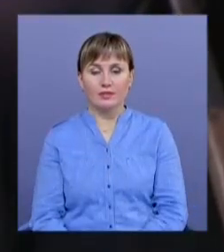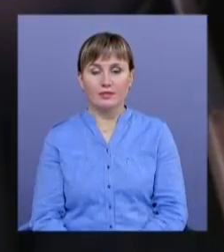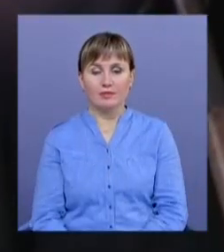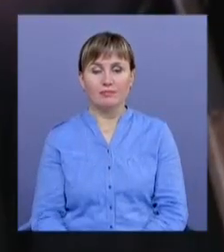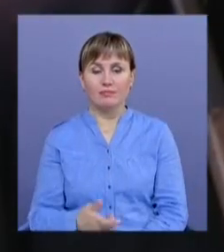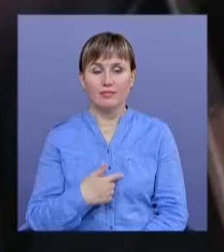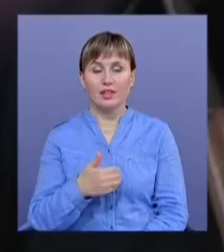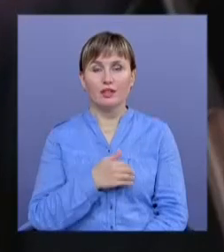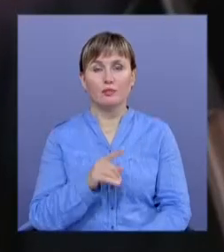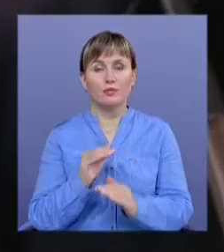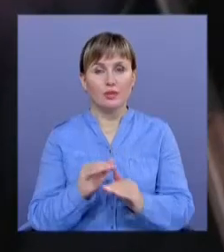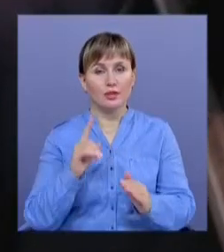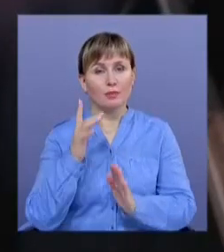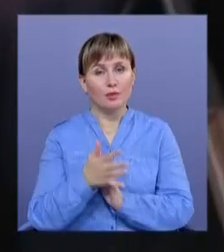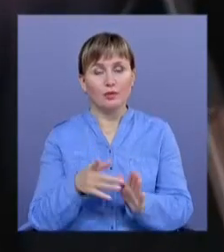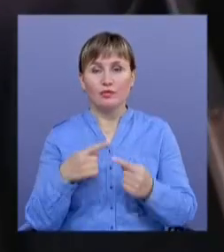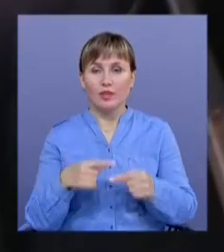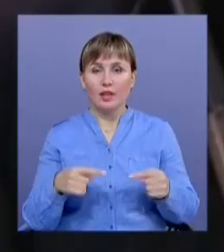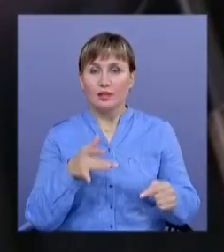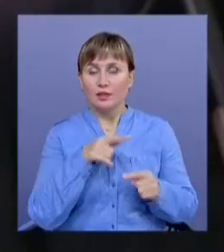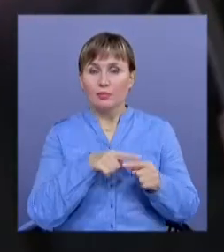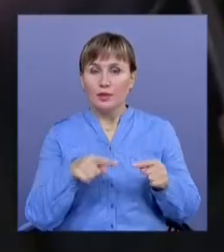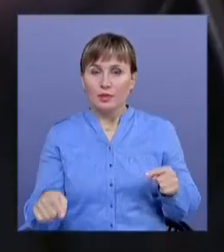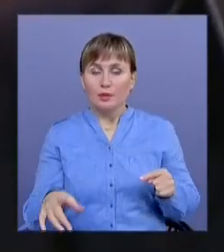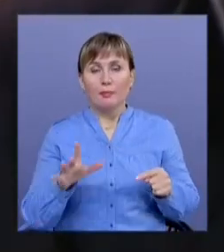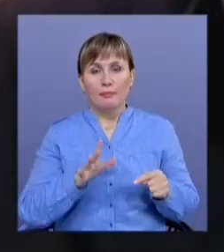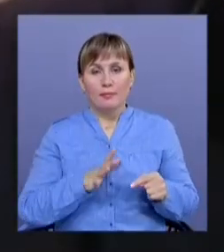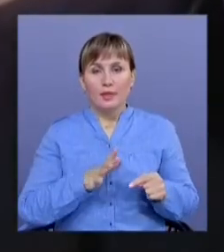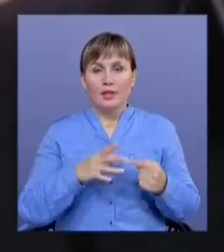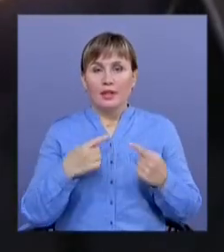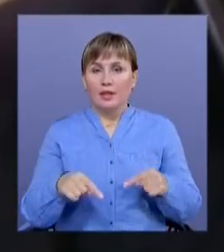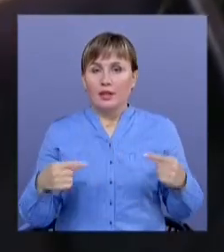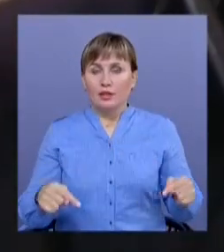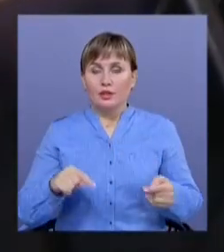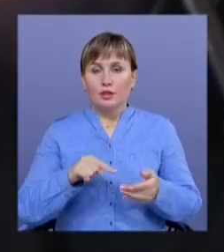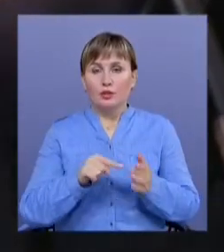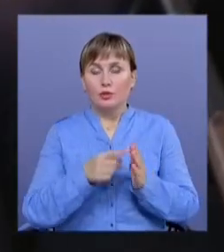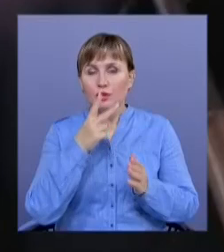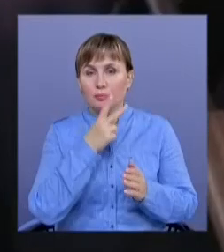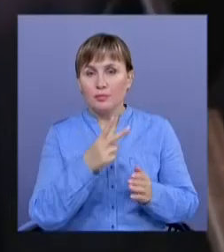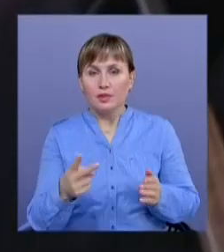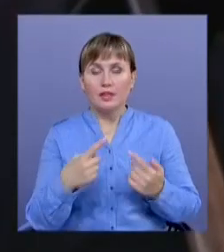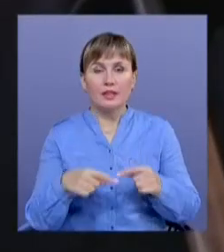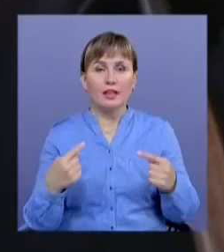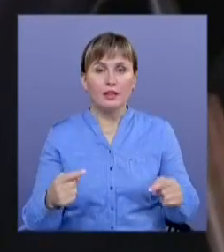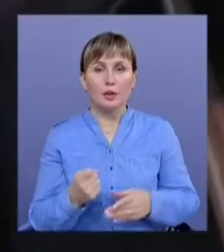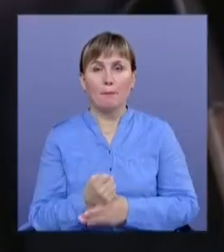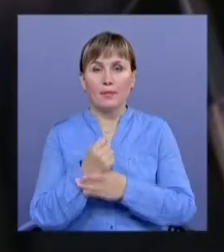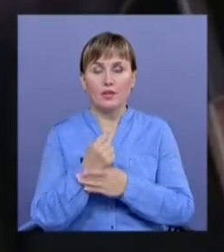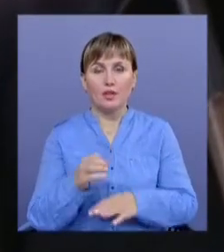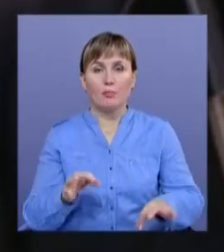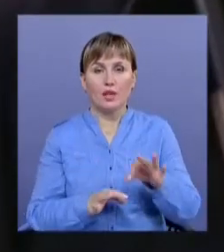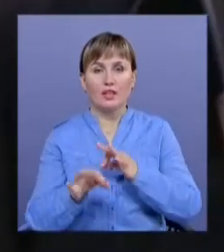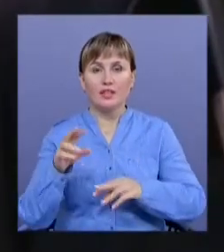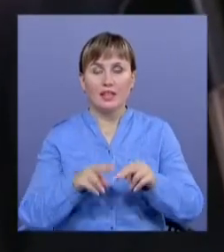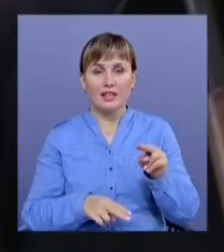Мы хотим, чтобы дети поняли, что в разные периоды времени были совершенно разные точки зрения. Некоторые поддерживали проект